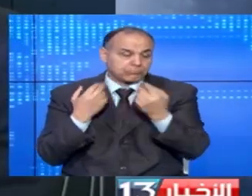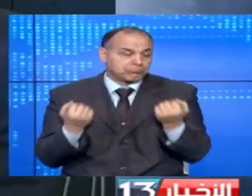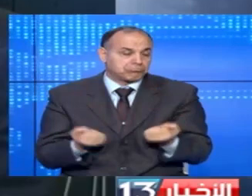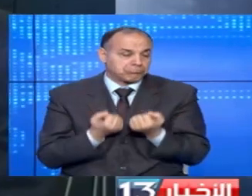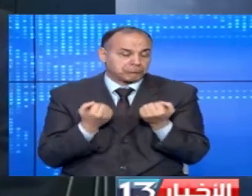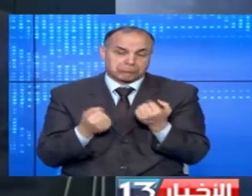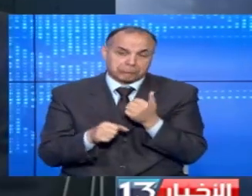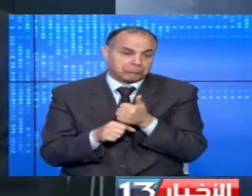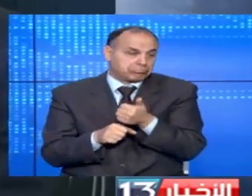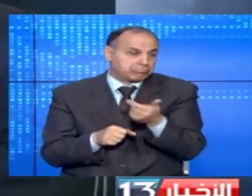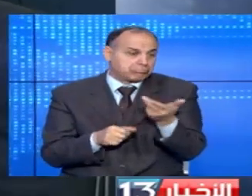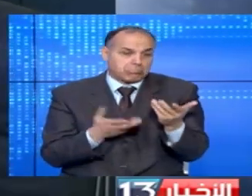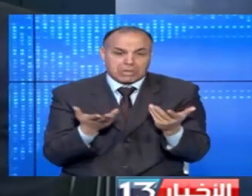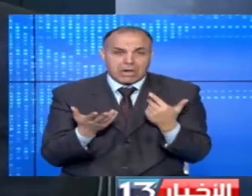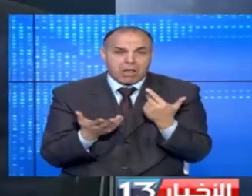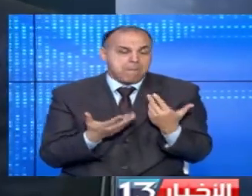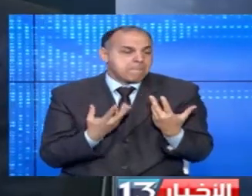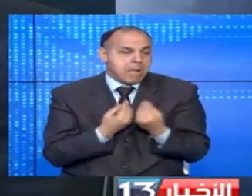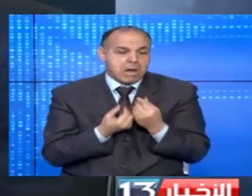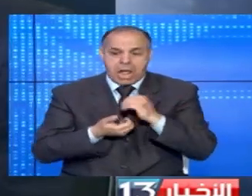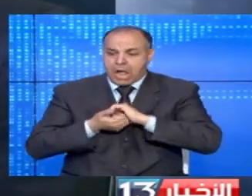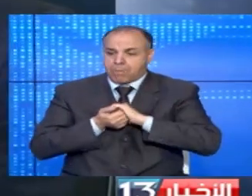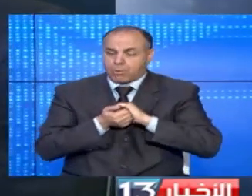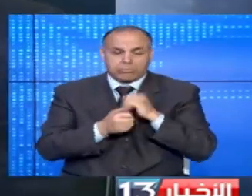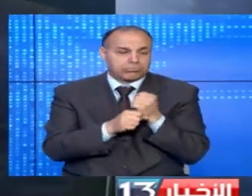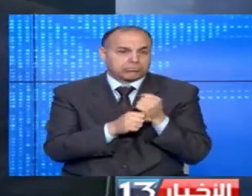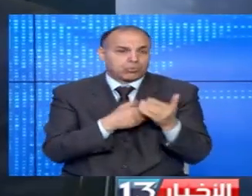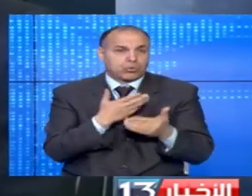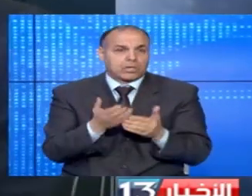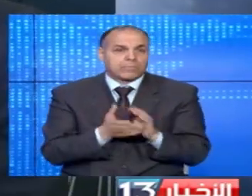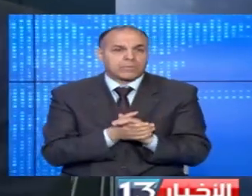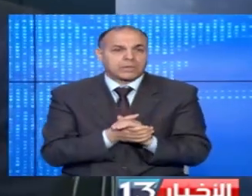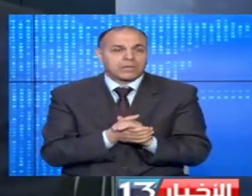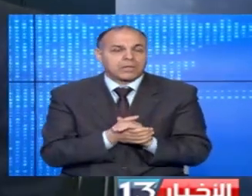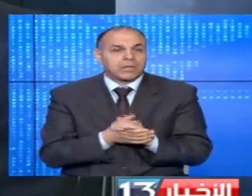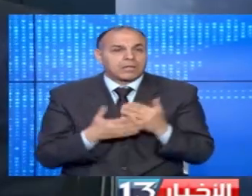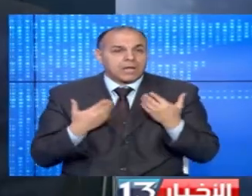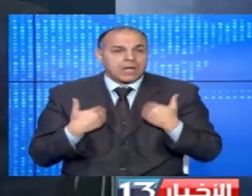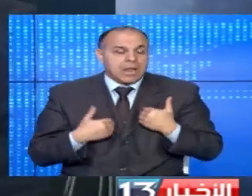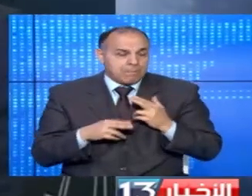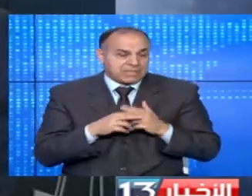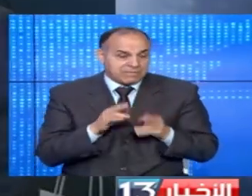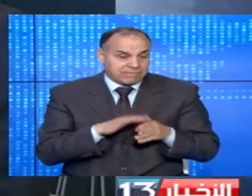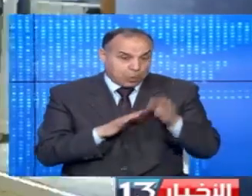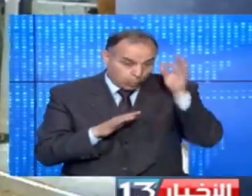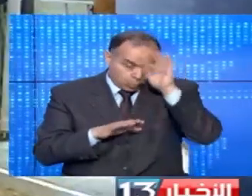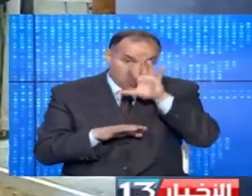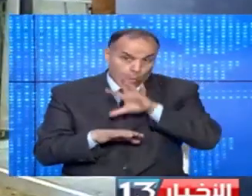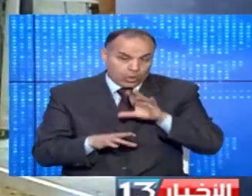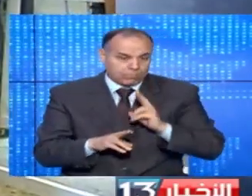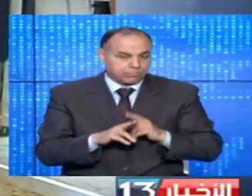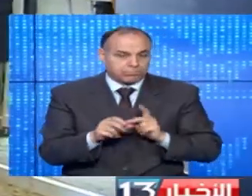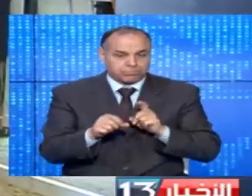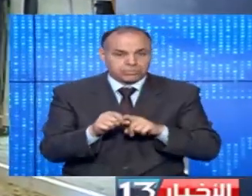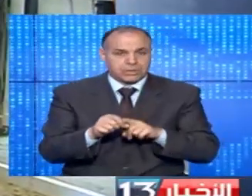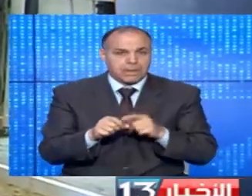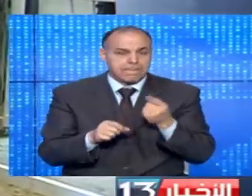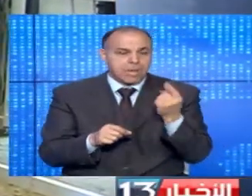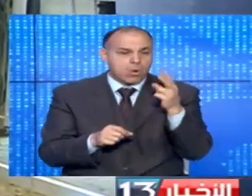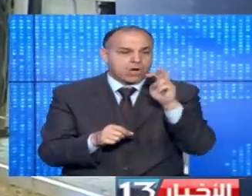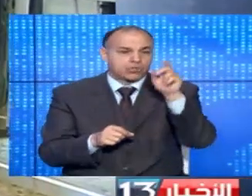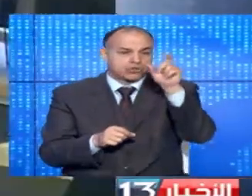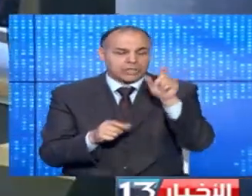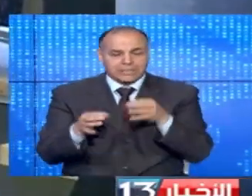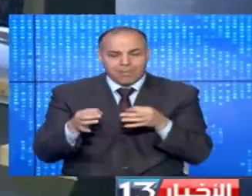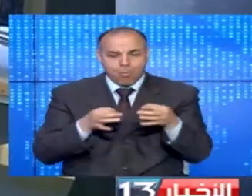حقه وبين لبنان كل وكان معنا من تونس بيقدروا 20 مهندسا